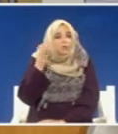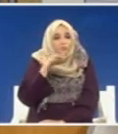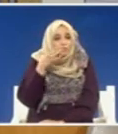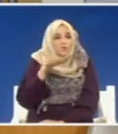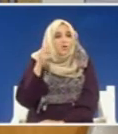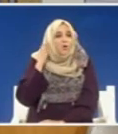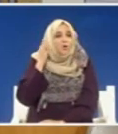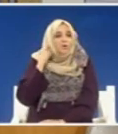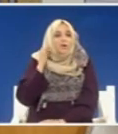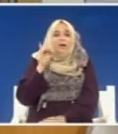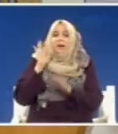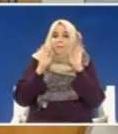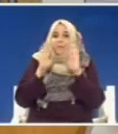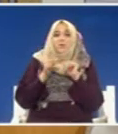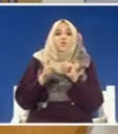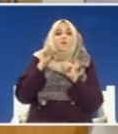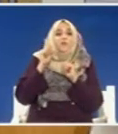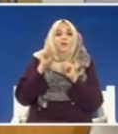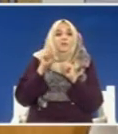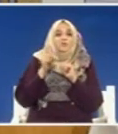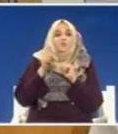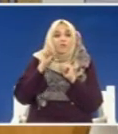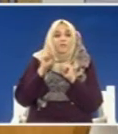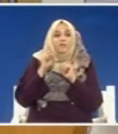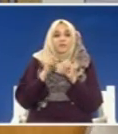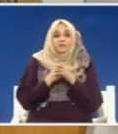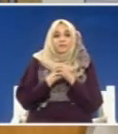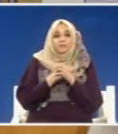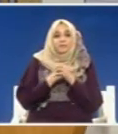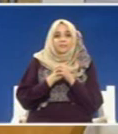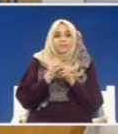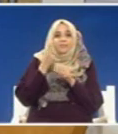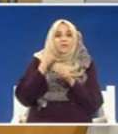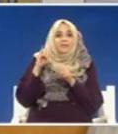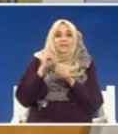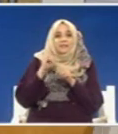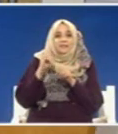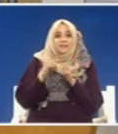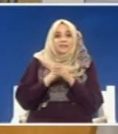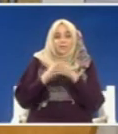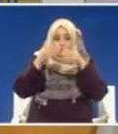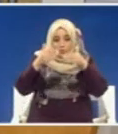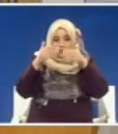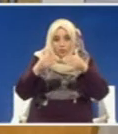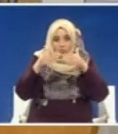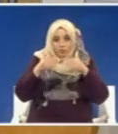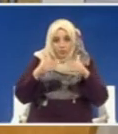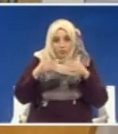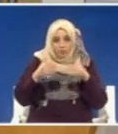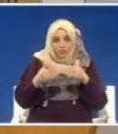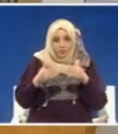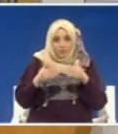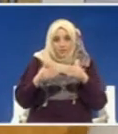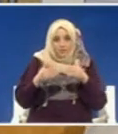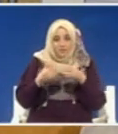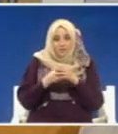وتسمع كلام الإمام، إلا في حالة واحدة، إذا تواصلت الصفوف إلى